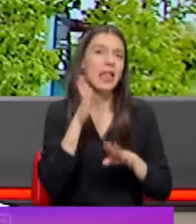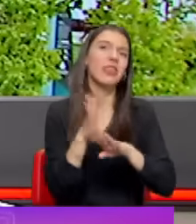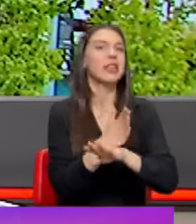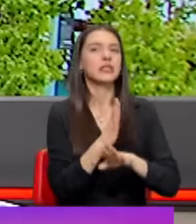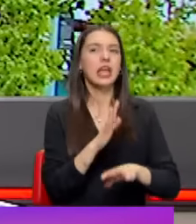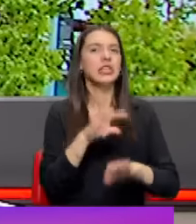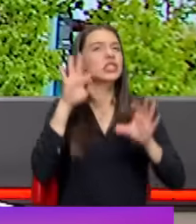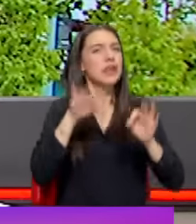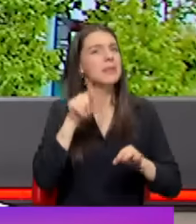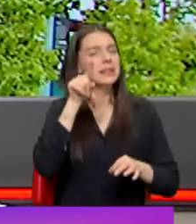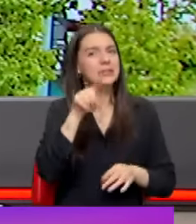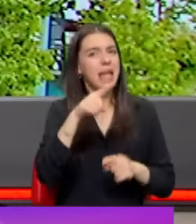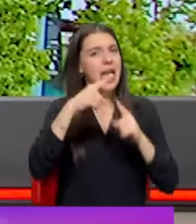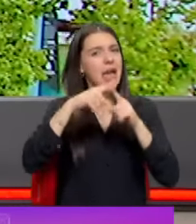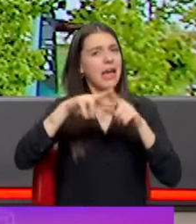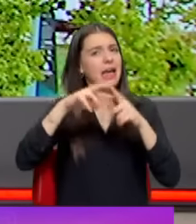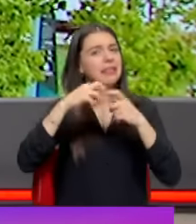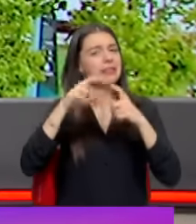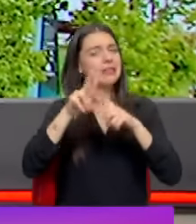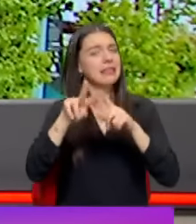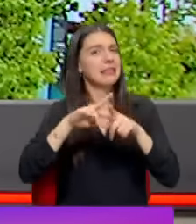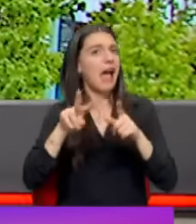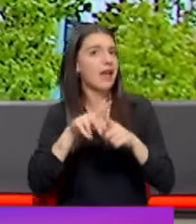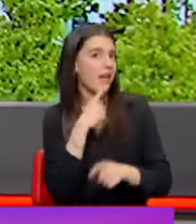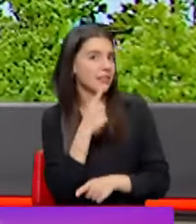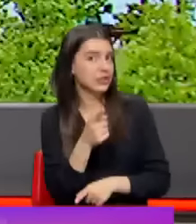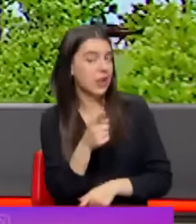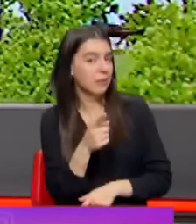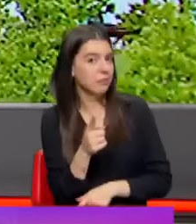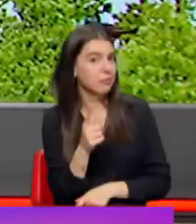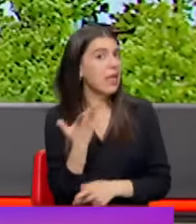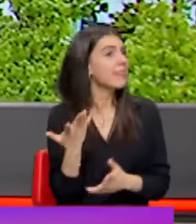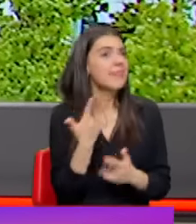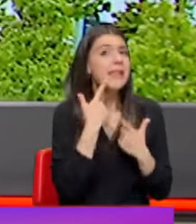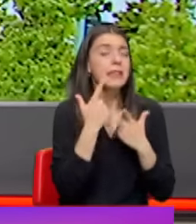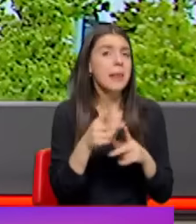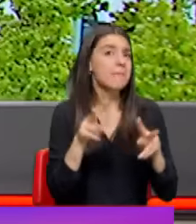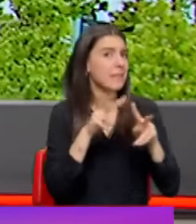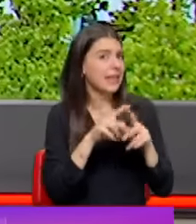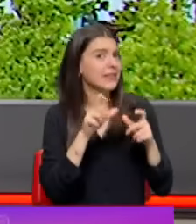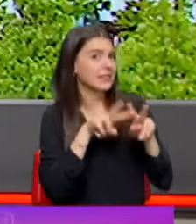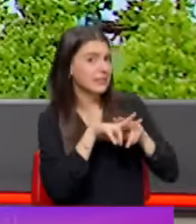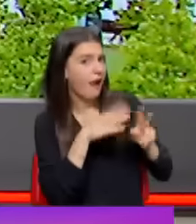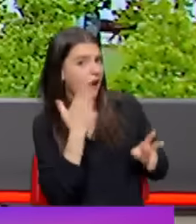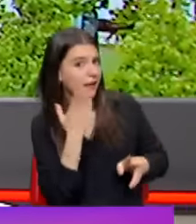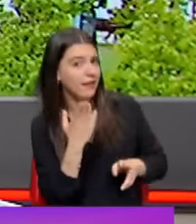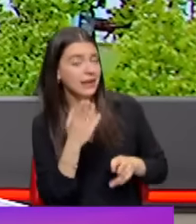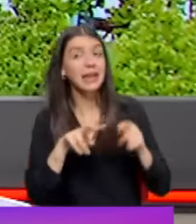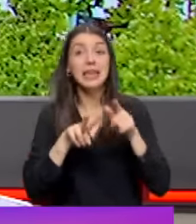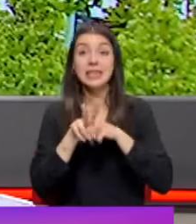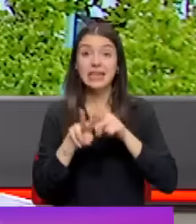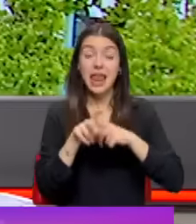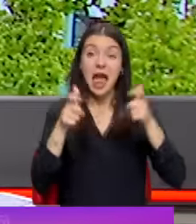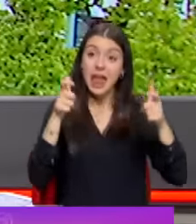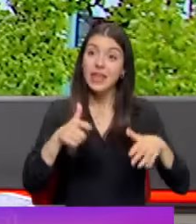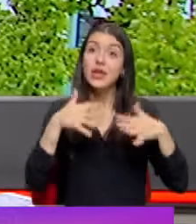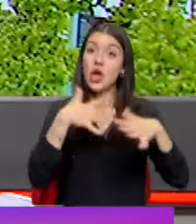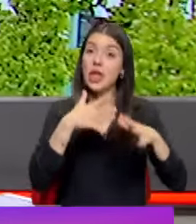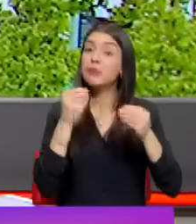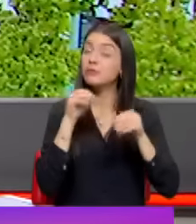Şimdi size Tarkan diyeceğim. Popstar mı demeliyim, megastar mı demeliyim? Yerel üretici için harekete geçtiği